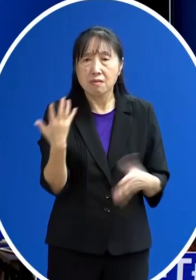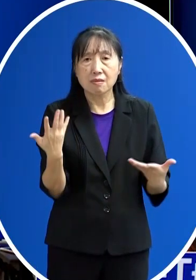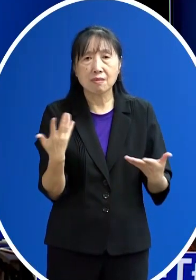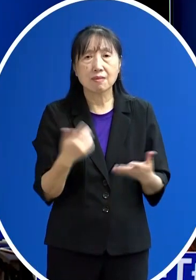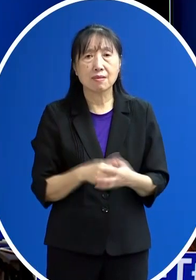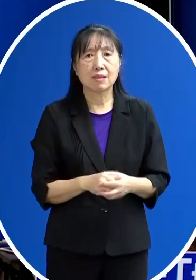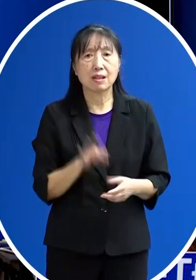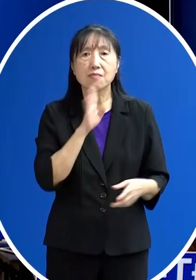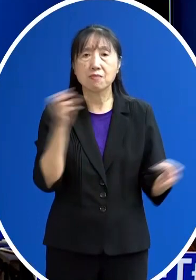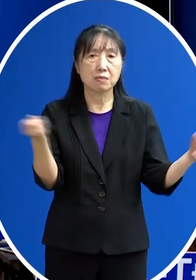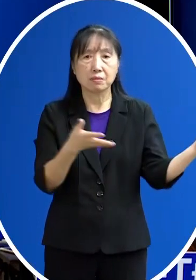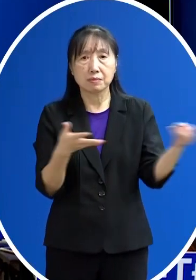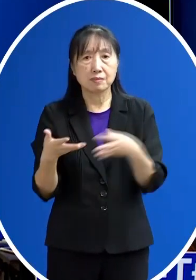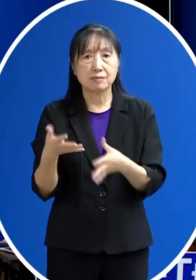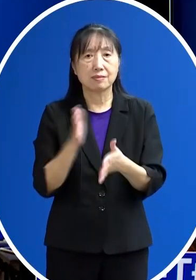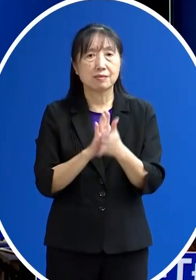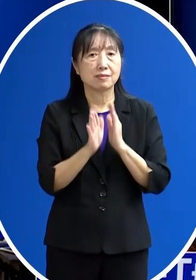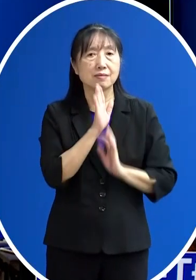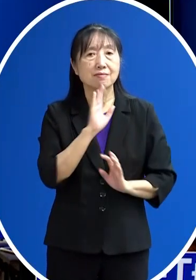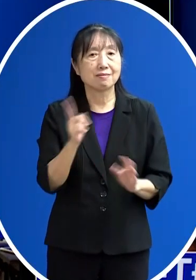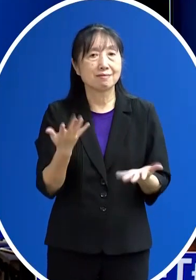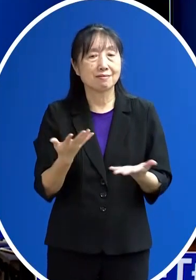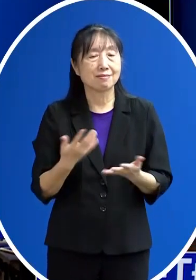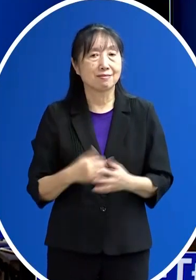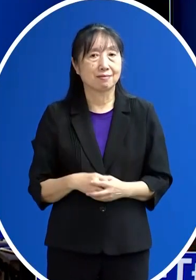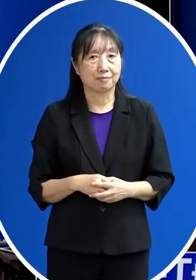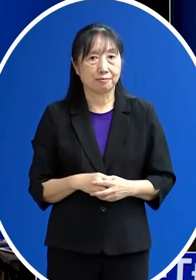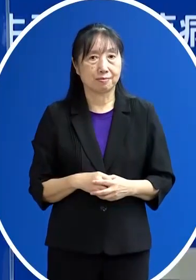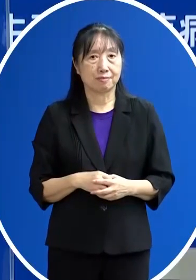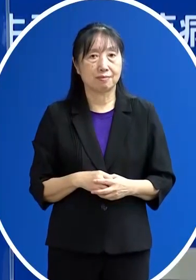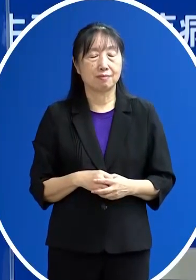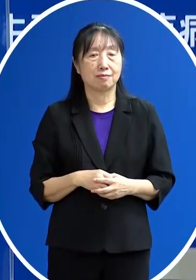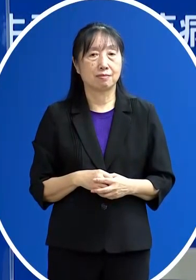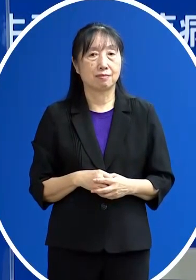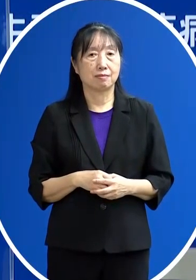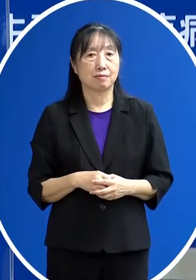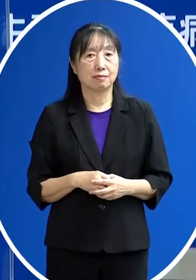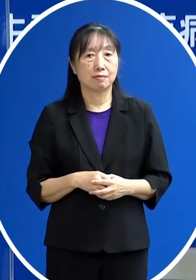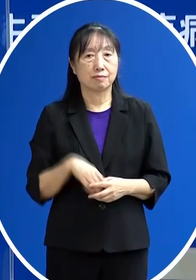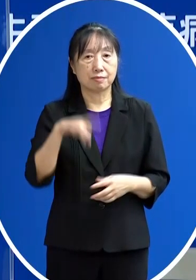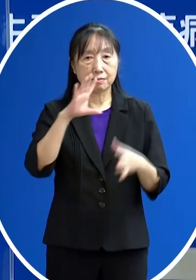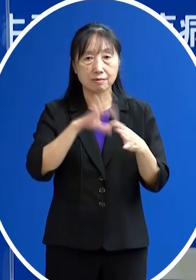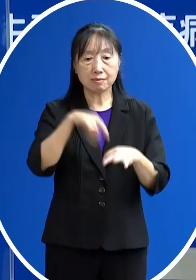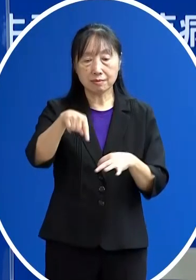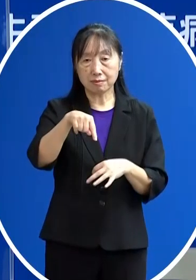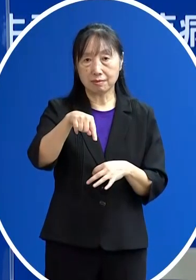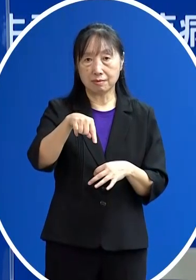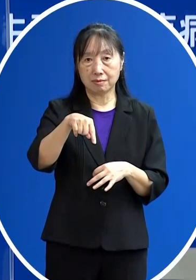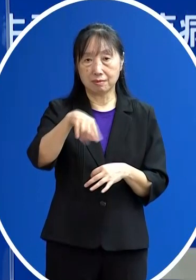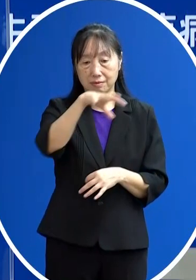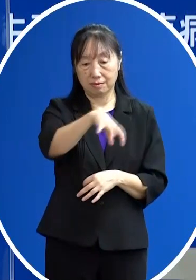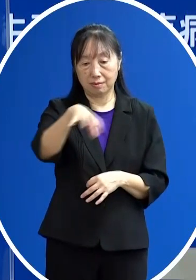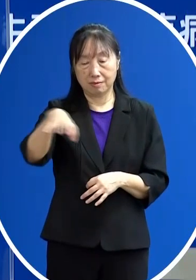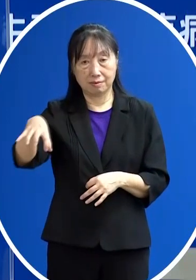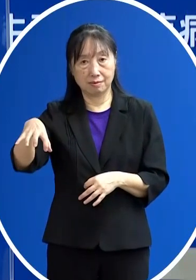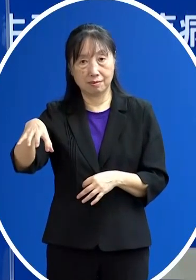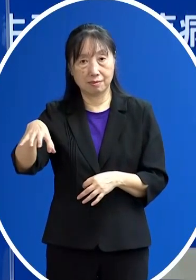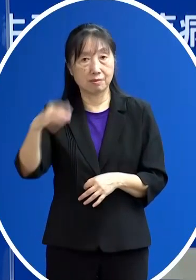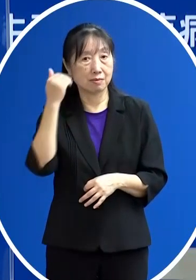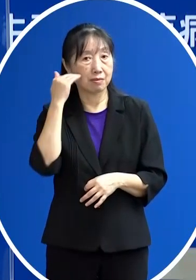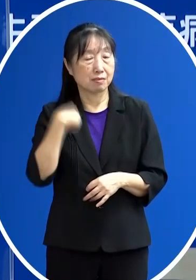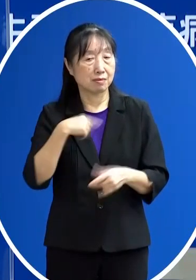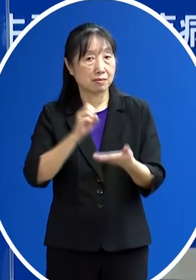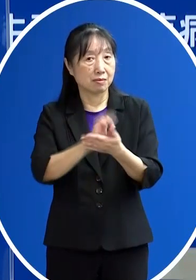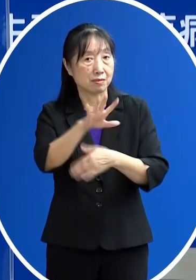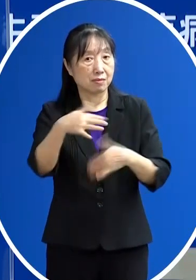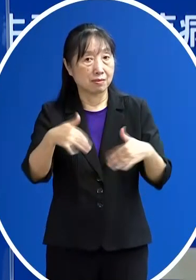之间互相传染吗？还是 就是说有关这个地区他没有通报